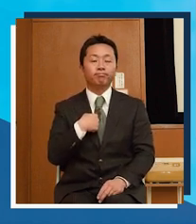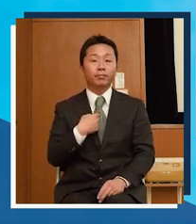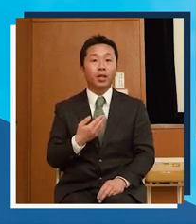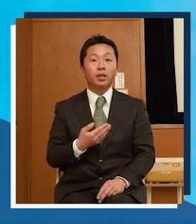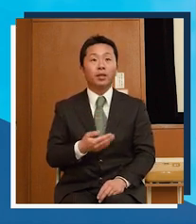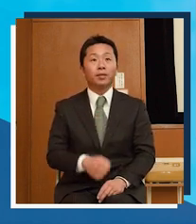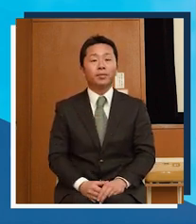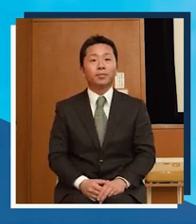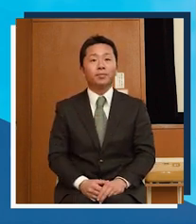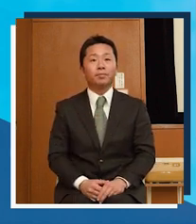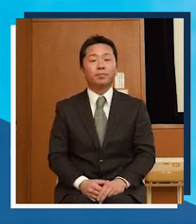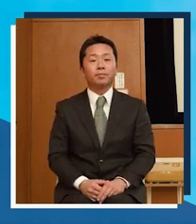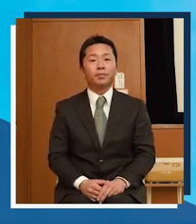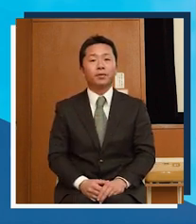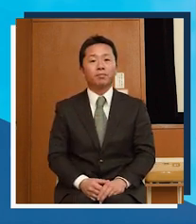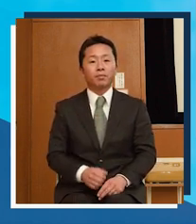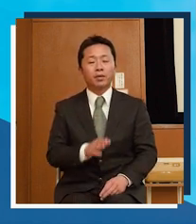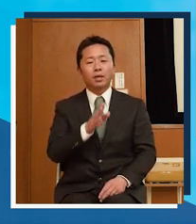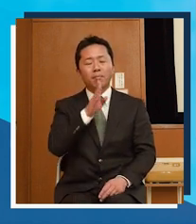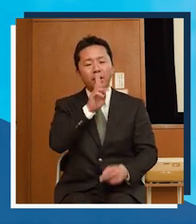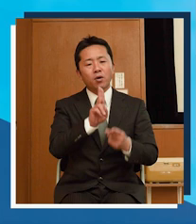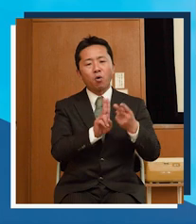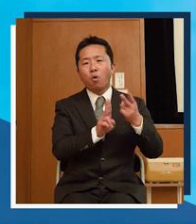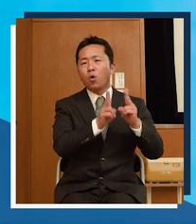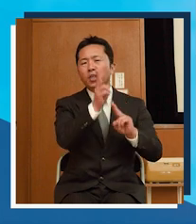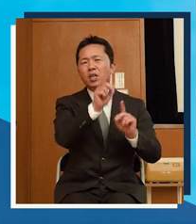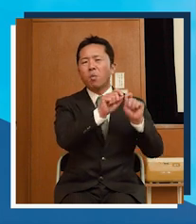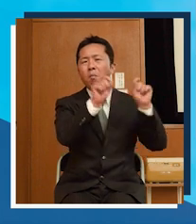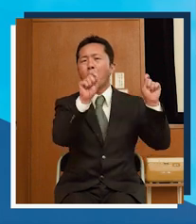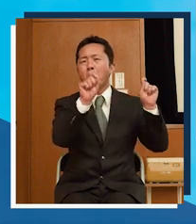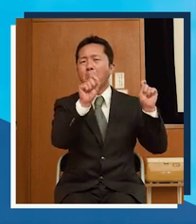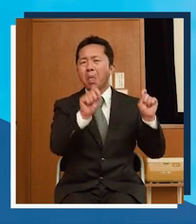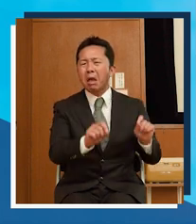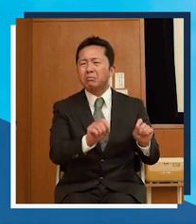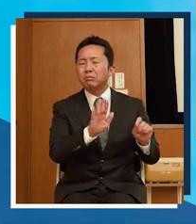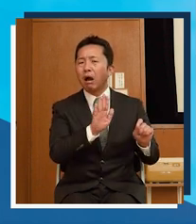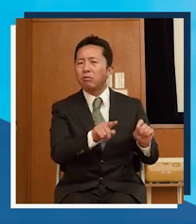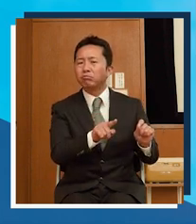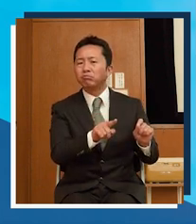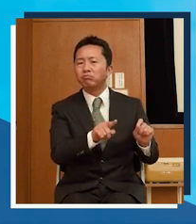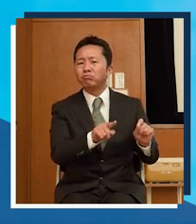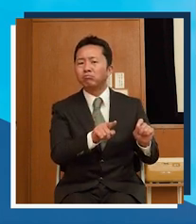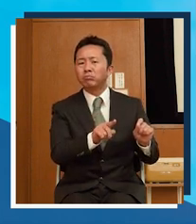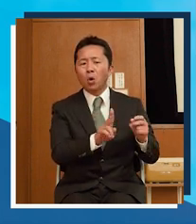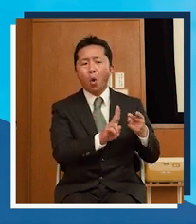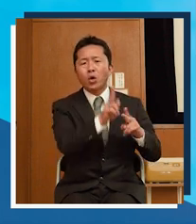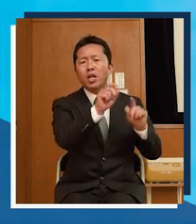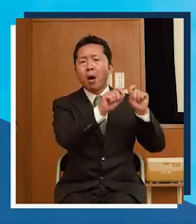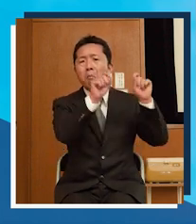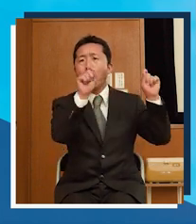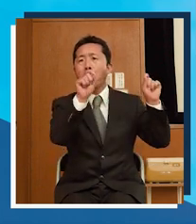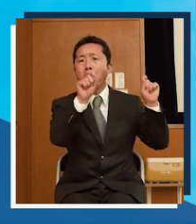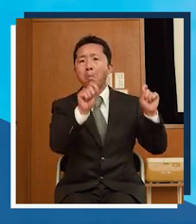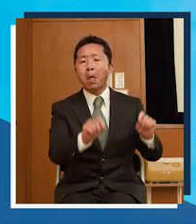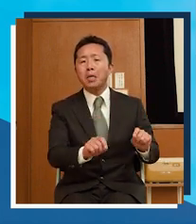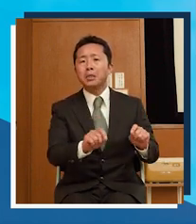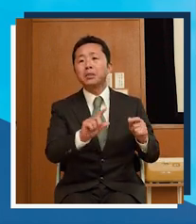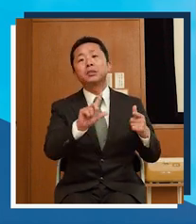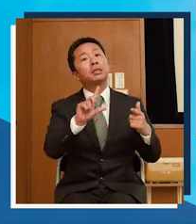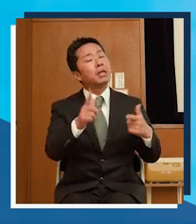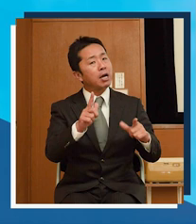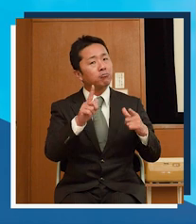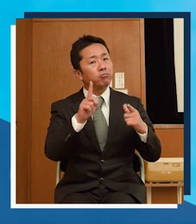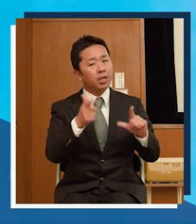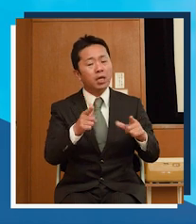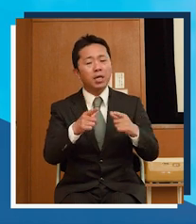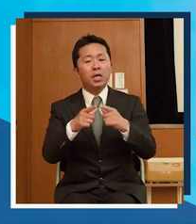ずっと言ってるようにやっぱり沖縄問題ってよく言われるんですけれどもぱ沖縄問題ではなくて日本の